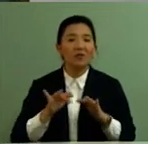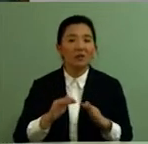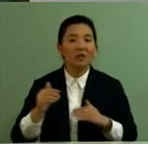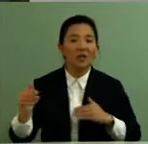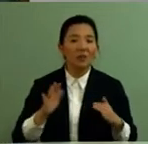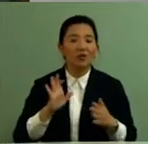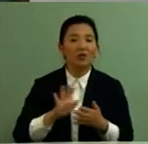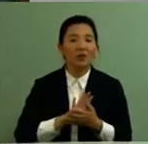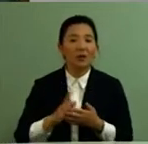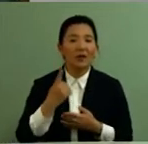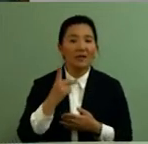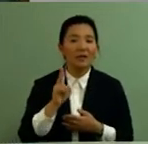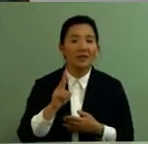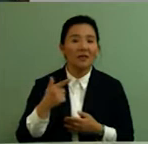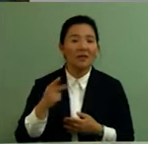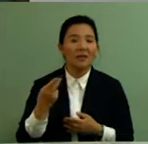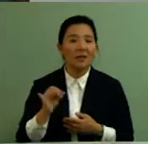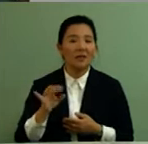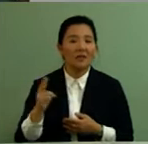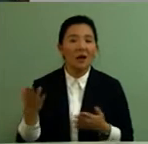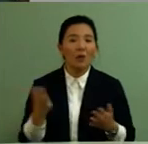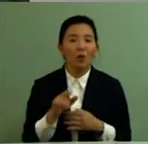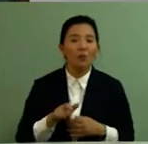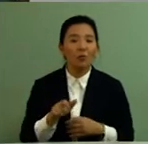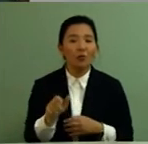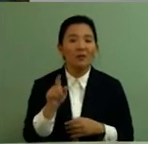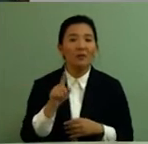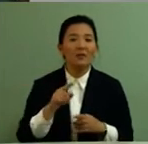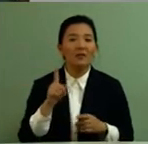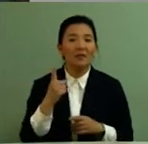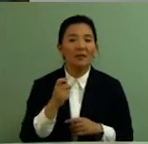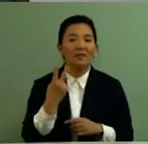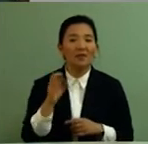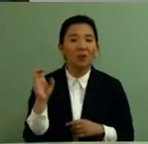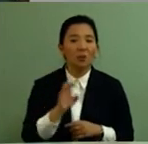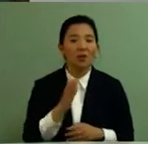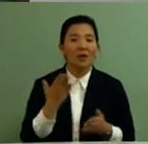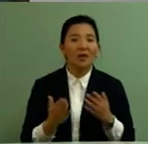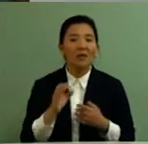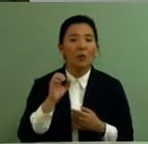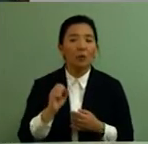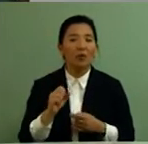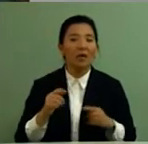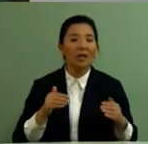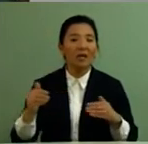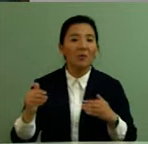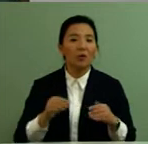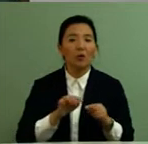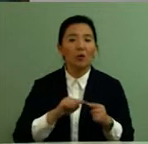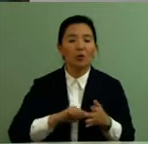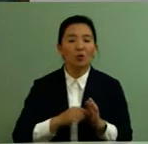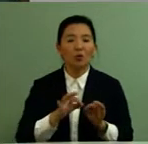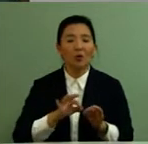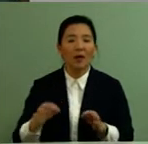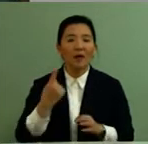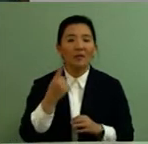с частотой 1 кГц. Какой путь пройдет за 2 секунды, если амплитуда колебаний точки струны 1